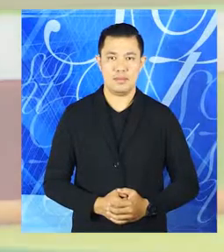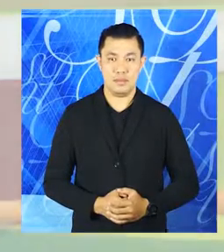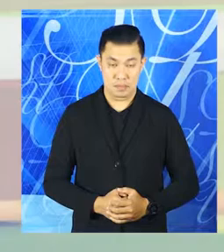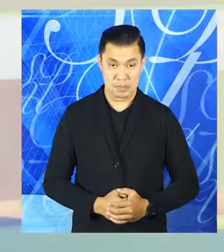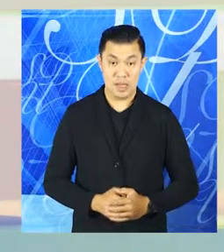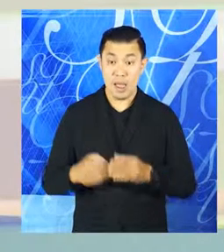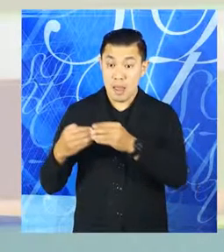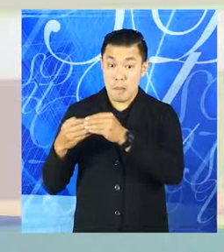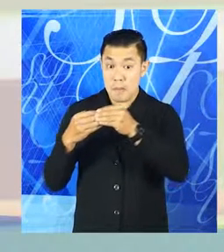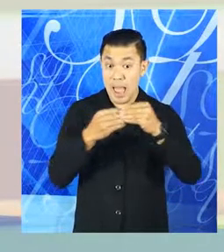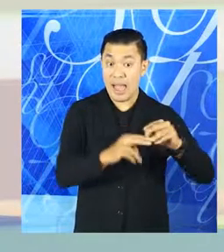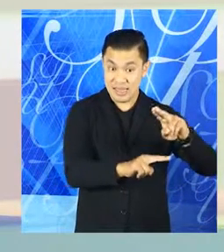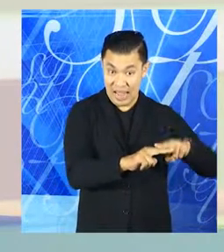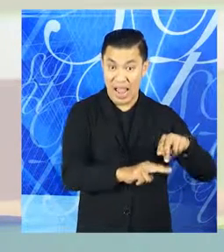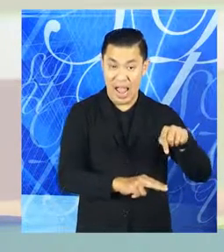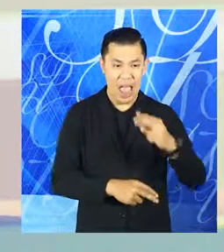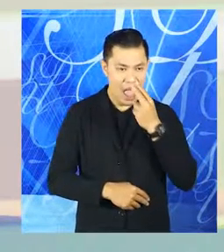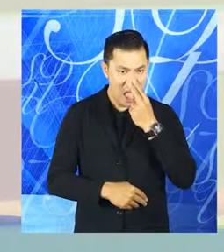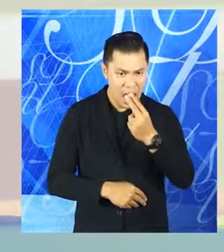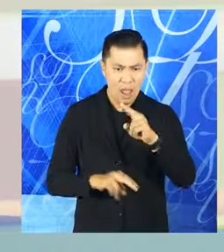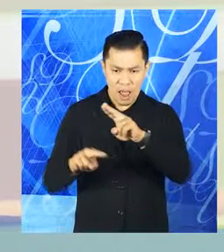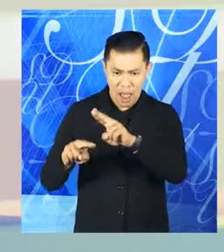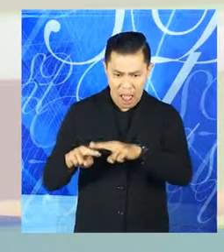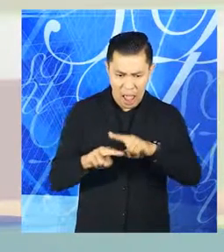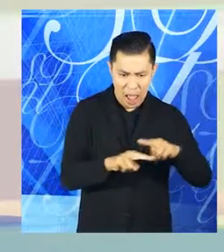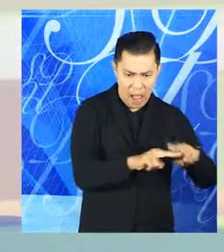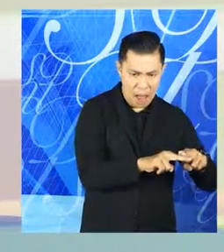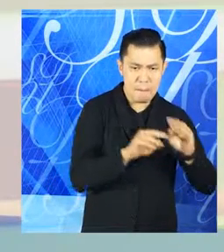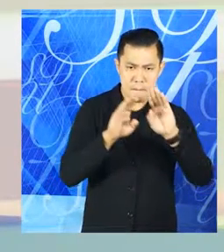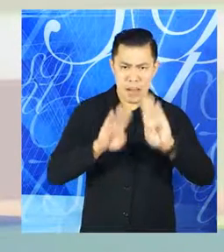การพาไปนั่งเก้าอี้จะเห็นว่ามีเก้าอี้อยู่3